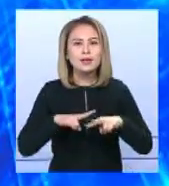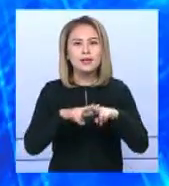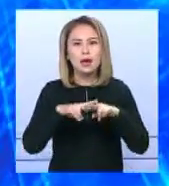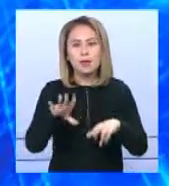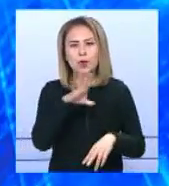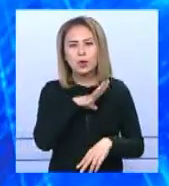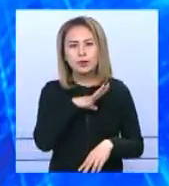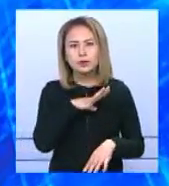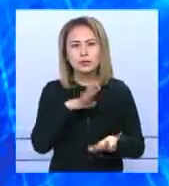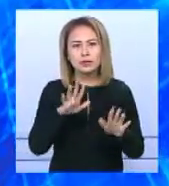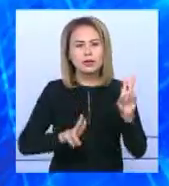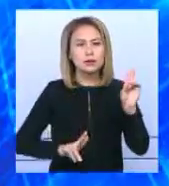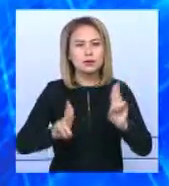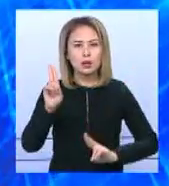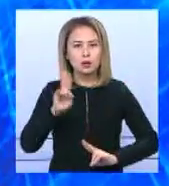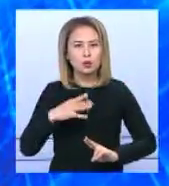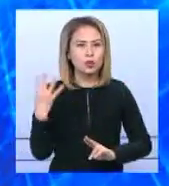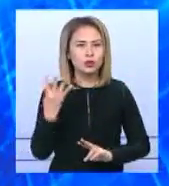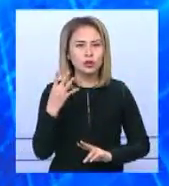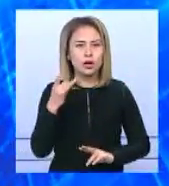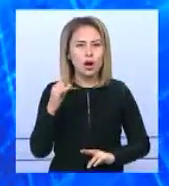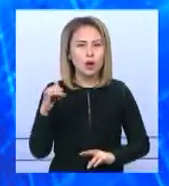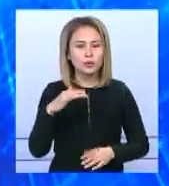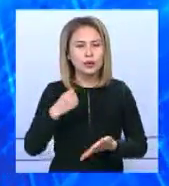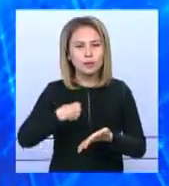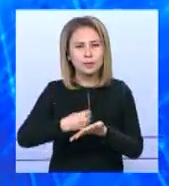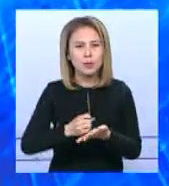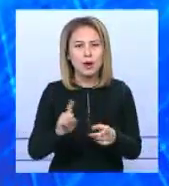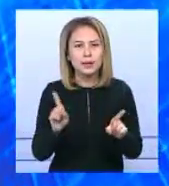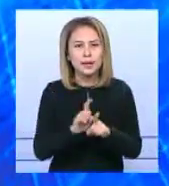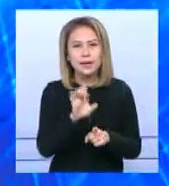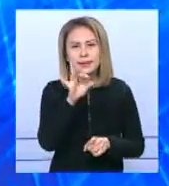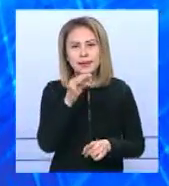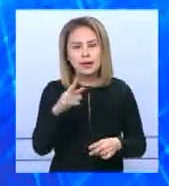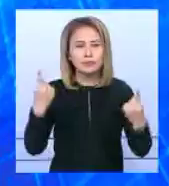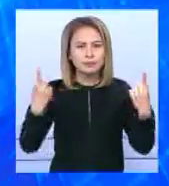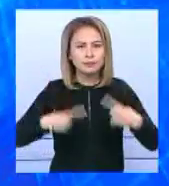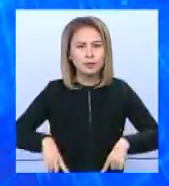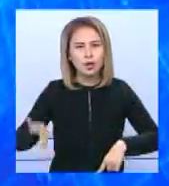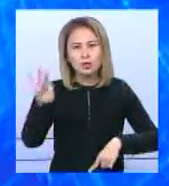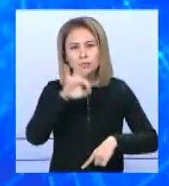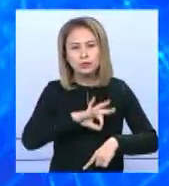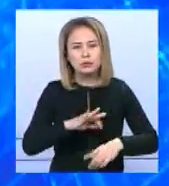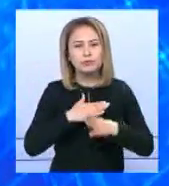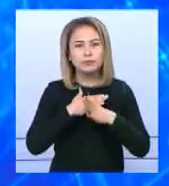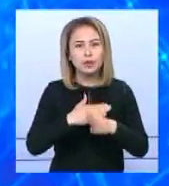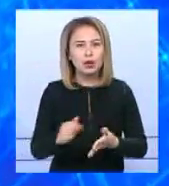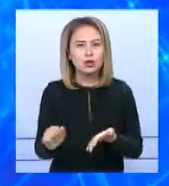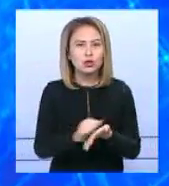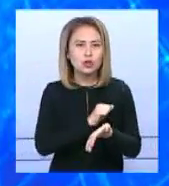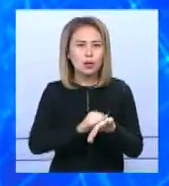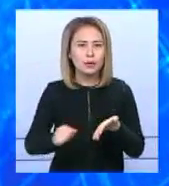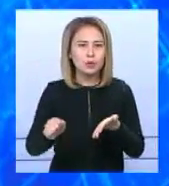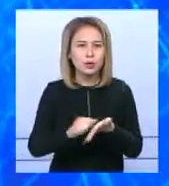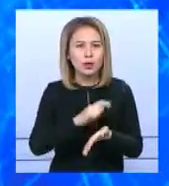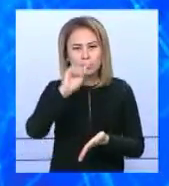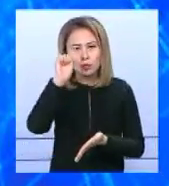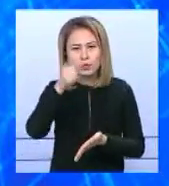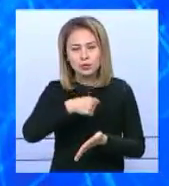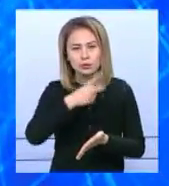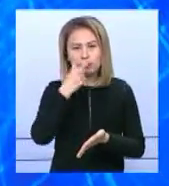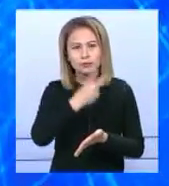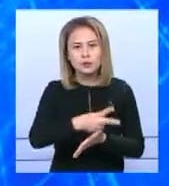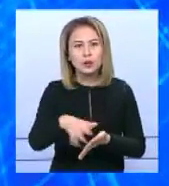Астана процесінің 4-ші раундында бекітілген меморандум сериялық дағдарысты реттеуге оң ықпал етеді. Маңызды құжат сұрапыл соғыстан